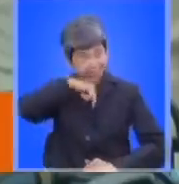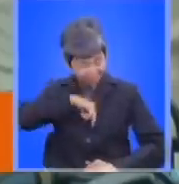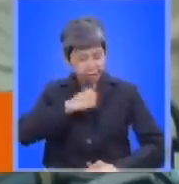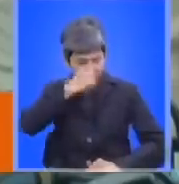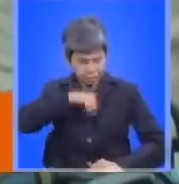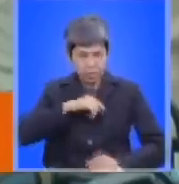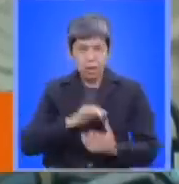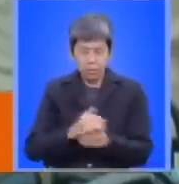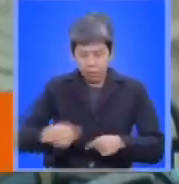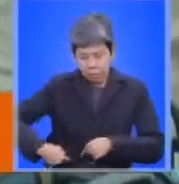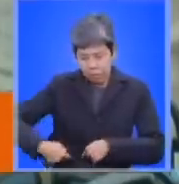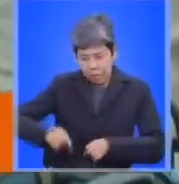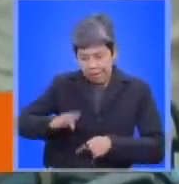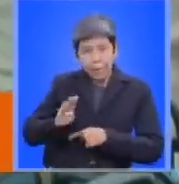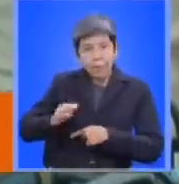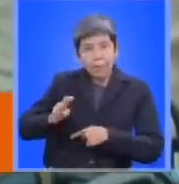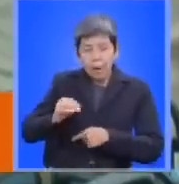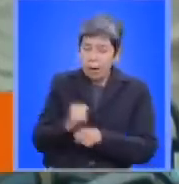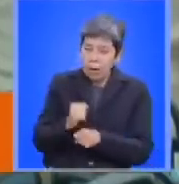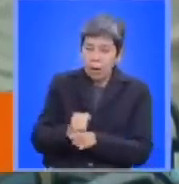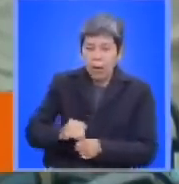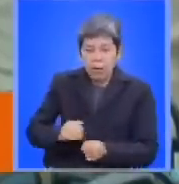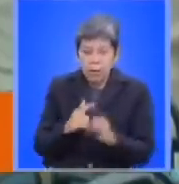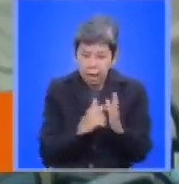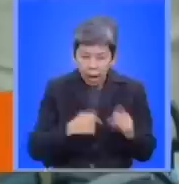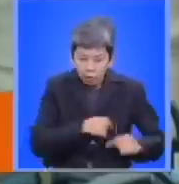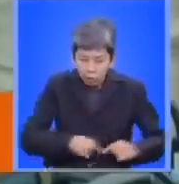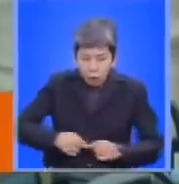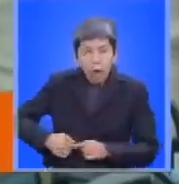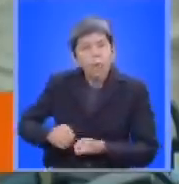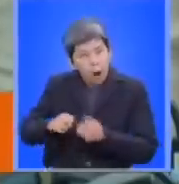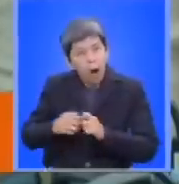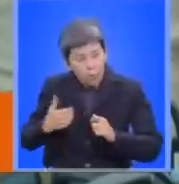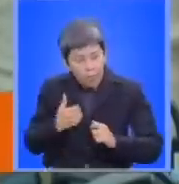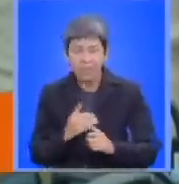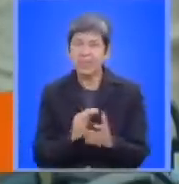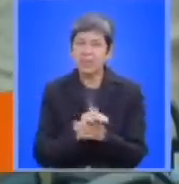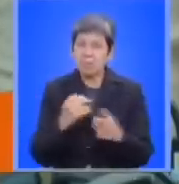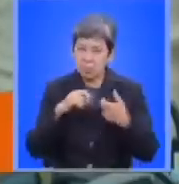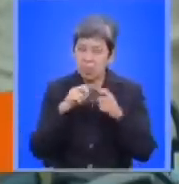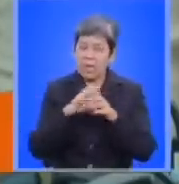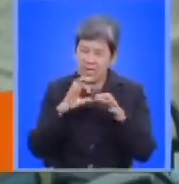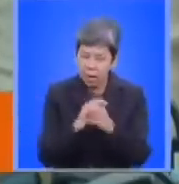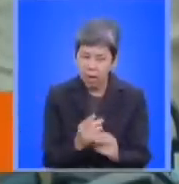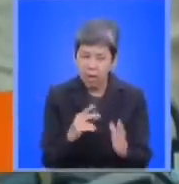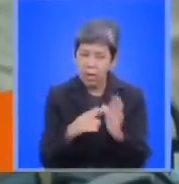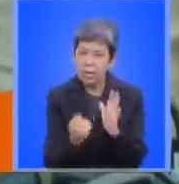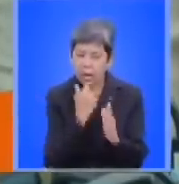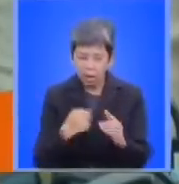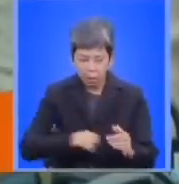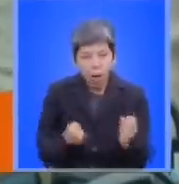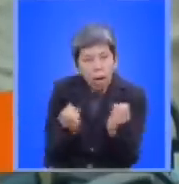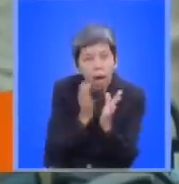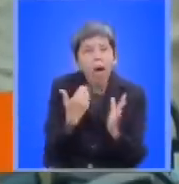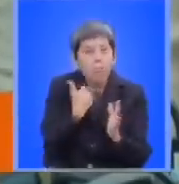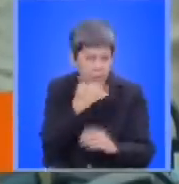ขับผ่านตับก็จะไปทำให้ลดการขับยาอื่นที่ตับด้วยเพราะฉะนั้นจะทำให้มีผลข้างเคียงจากการใช้ยาอื่นเกิ